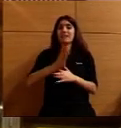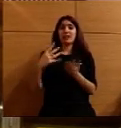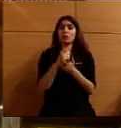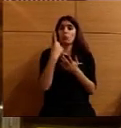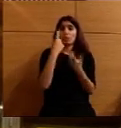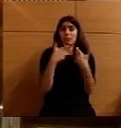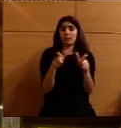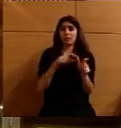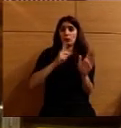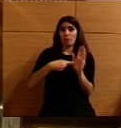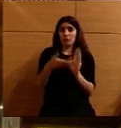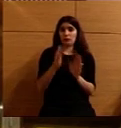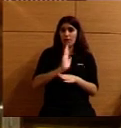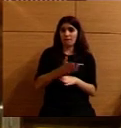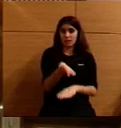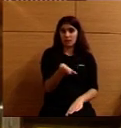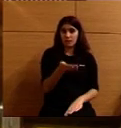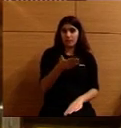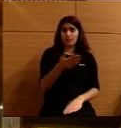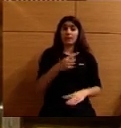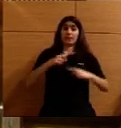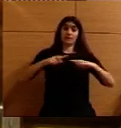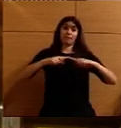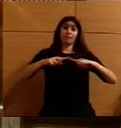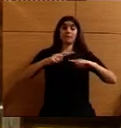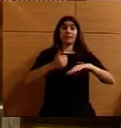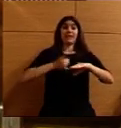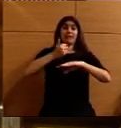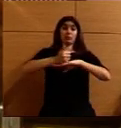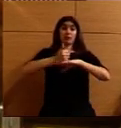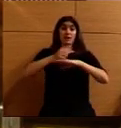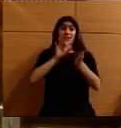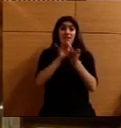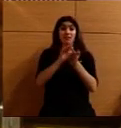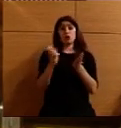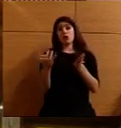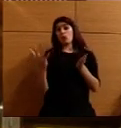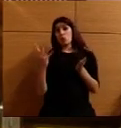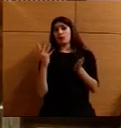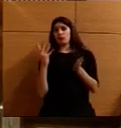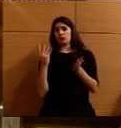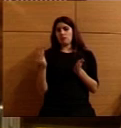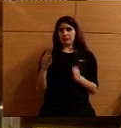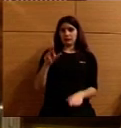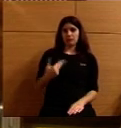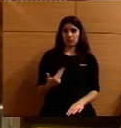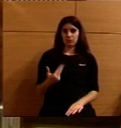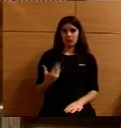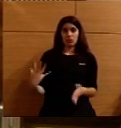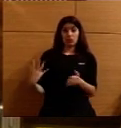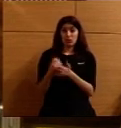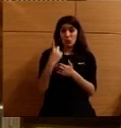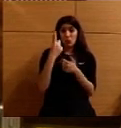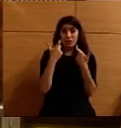un departament, és a dir, a la jefatura de servei i a les quatre jefatures de secció. Tot